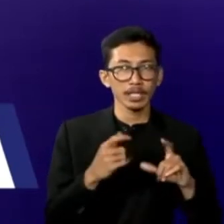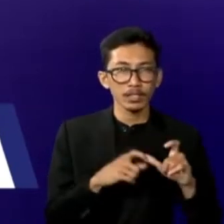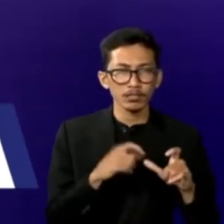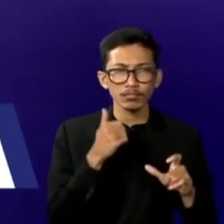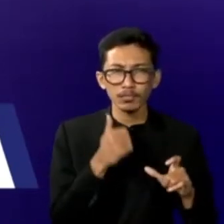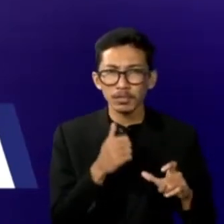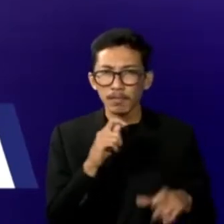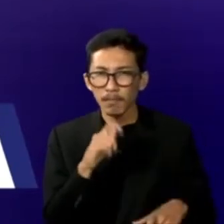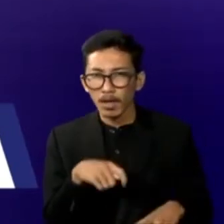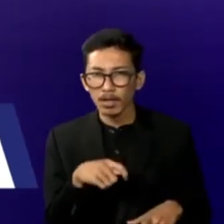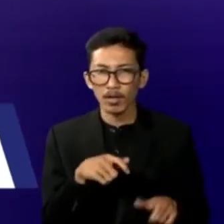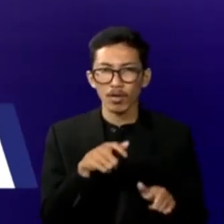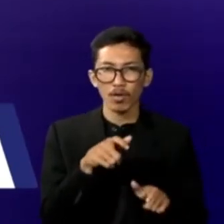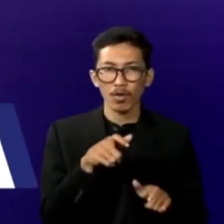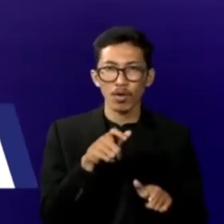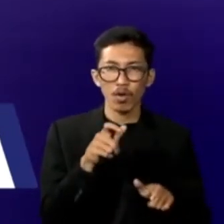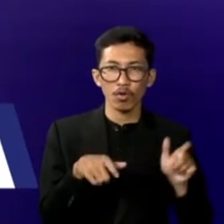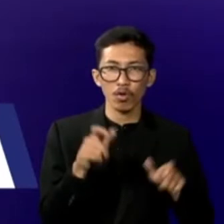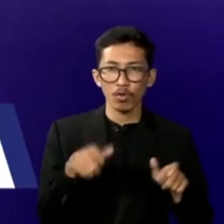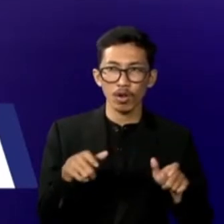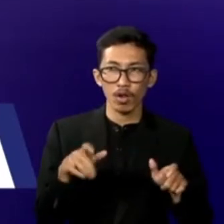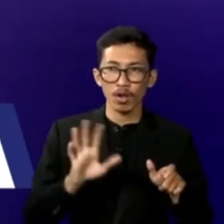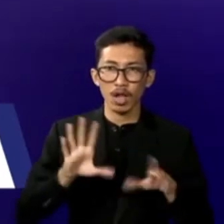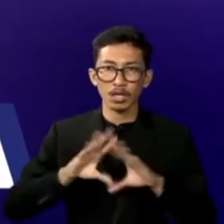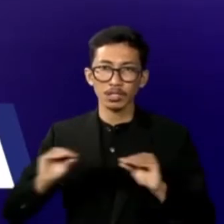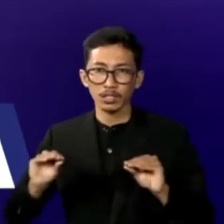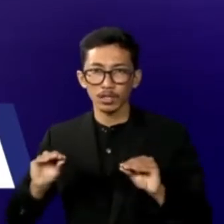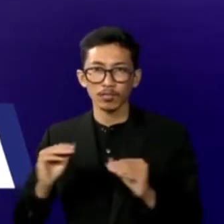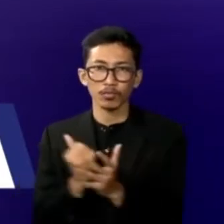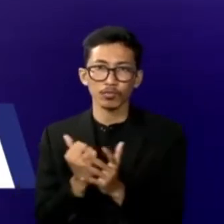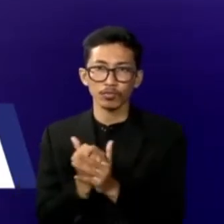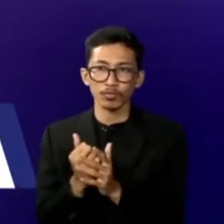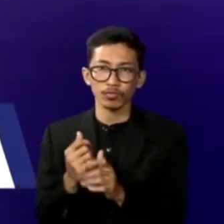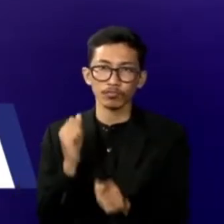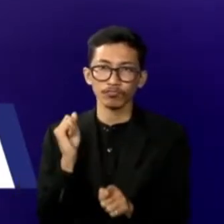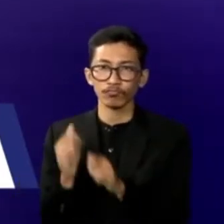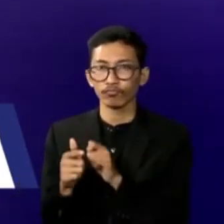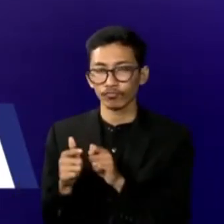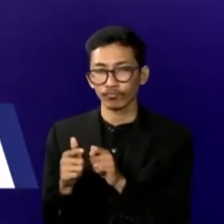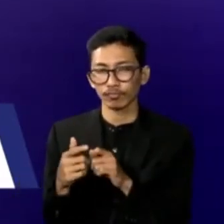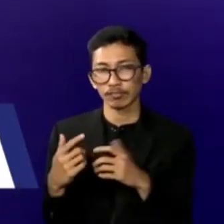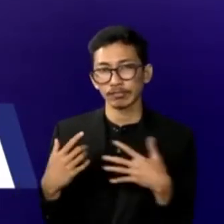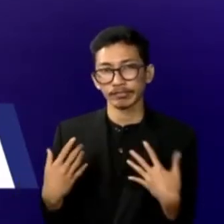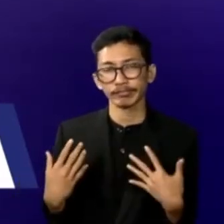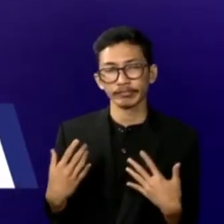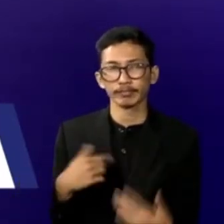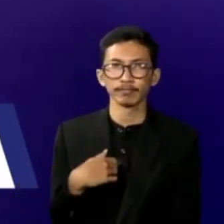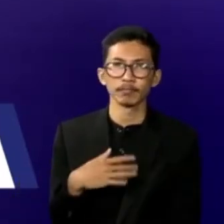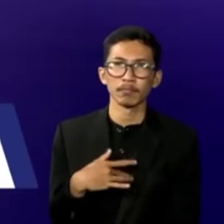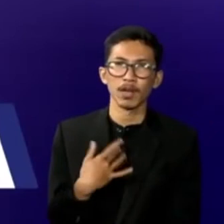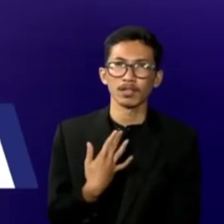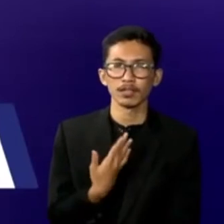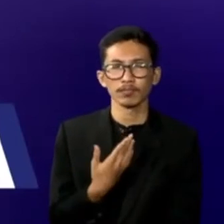menutupi mereka-mereka yang tidak bekerja Hai untuk tetap mendapatkan biaya pekerjaannya Saya rasa itu adalah